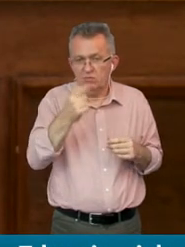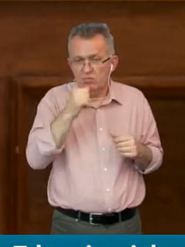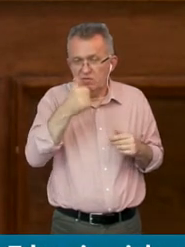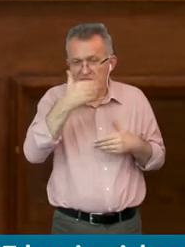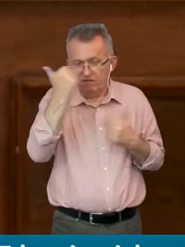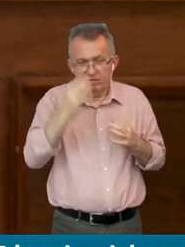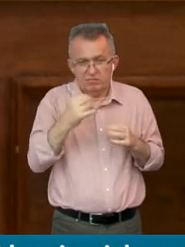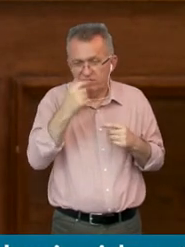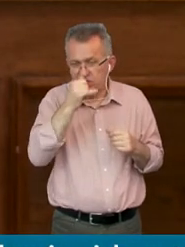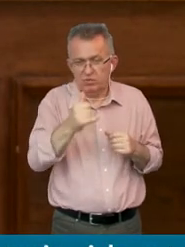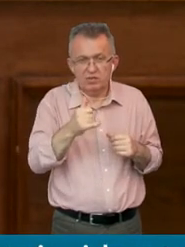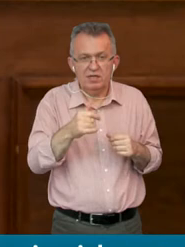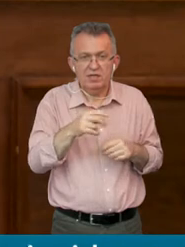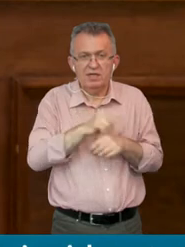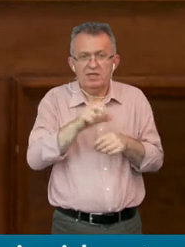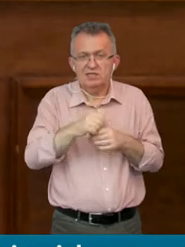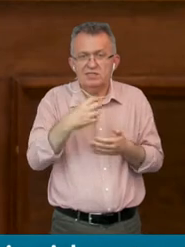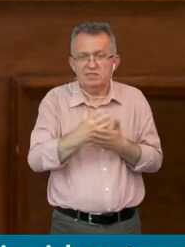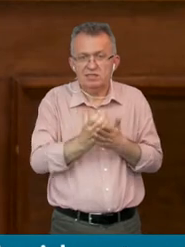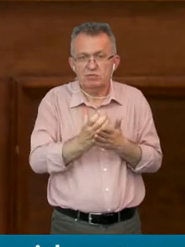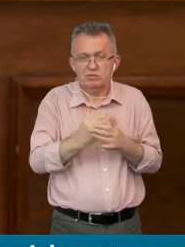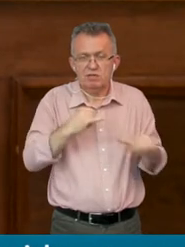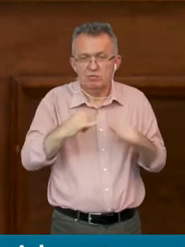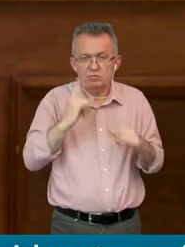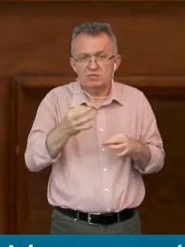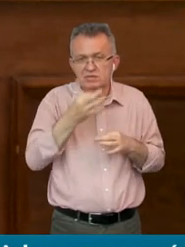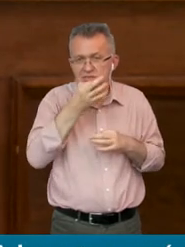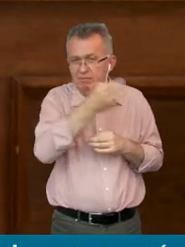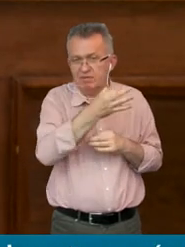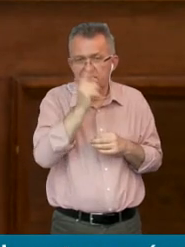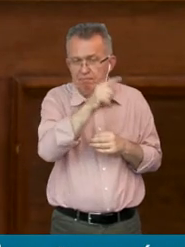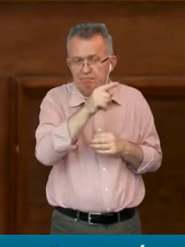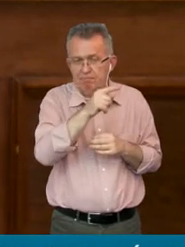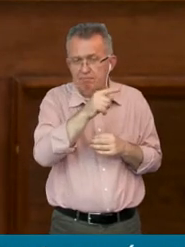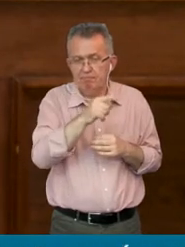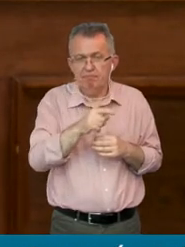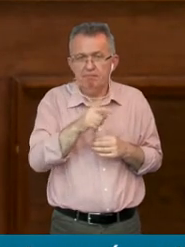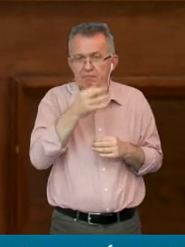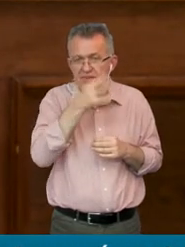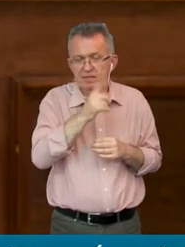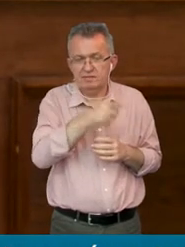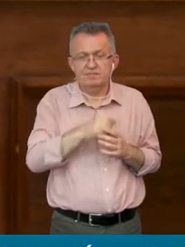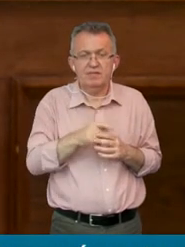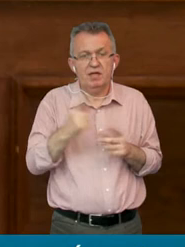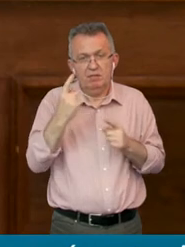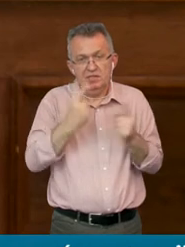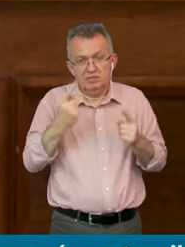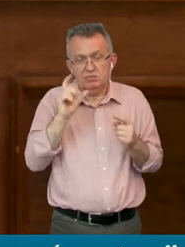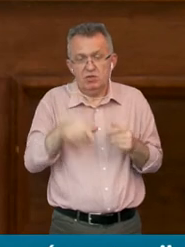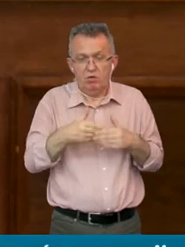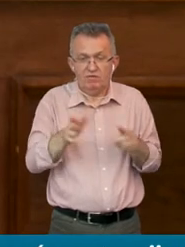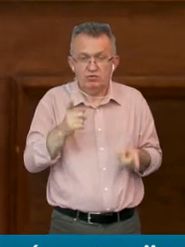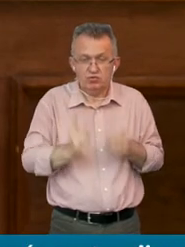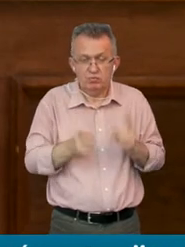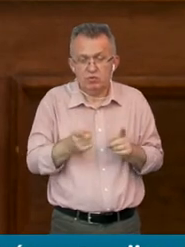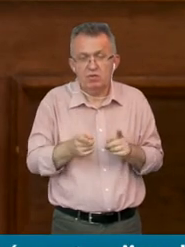ponieważ inwestycje realizuje samorząd województwa, tam należałoby skierować to pytanie. Liczymy, że się otworzy jak